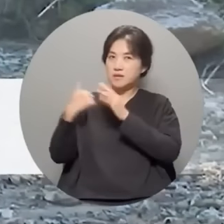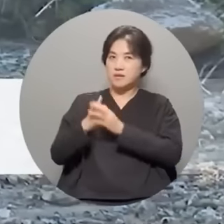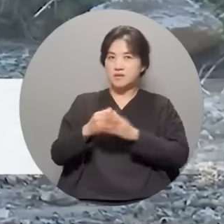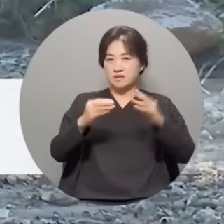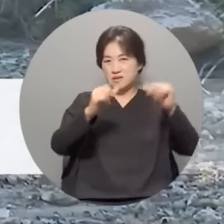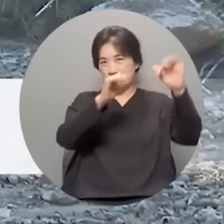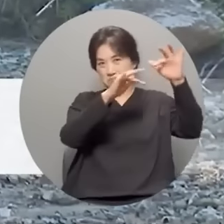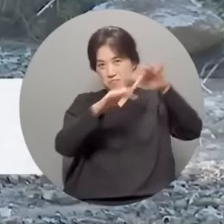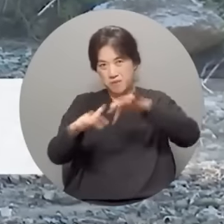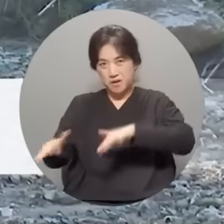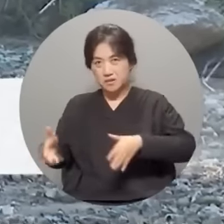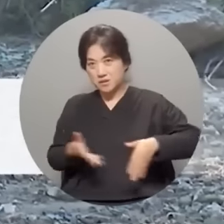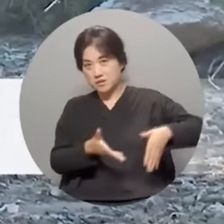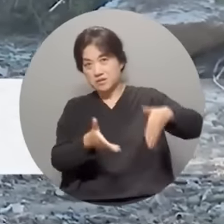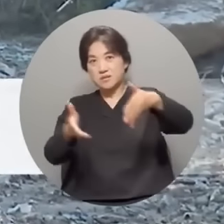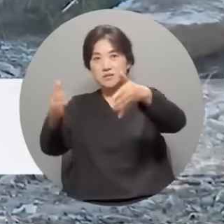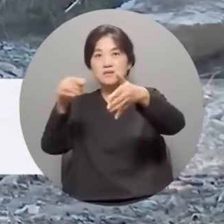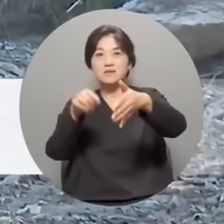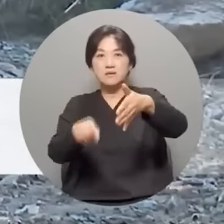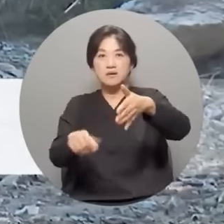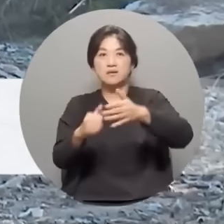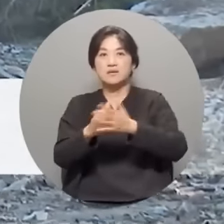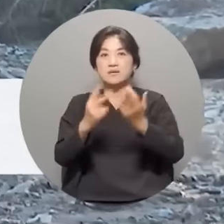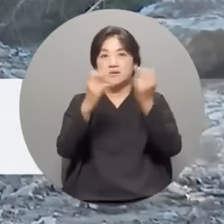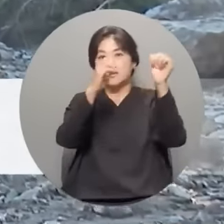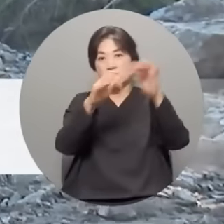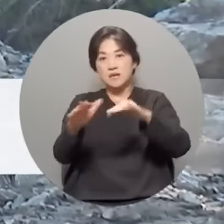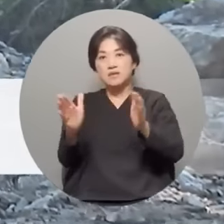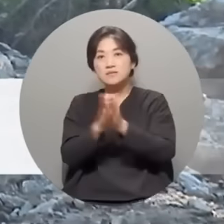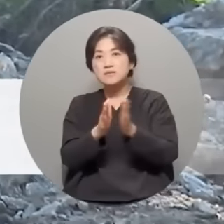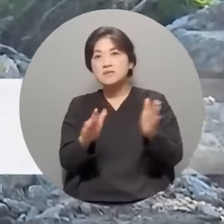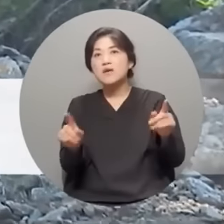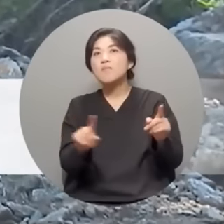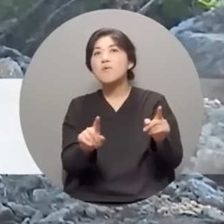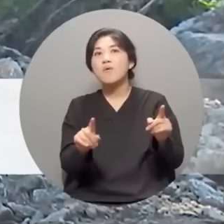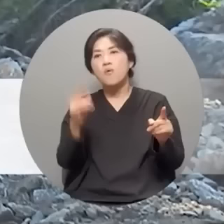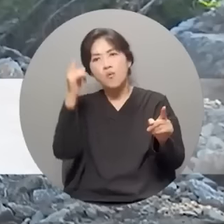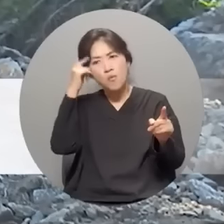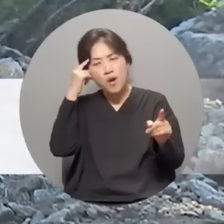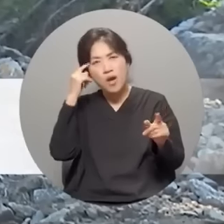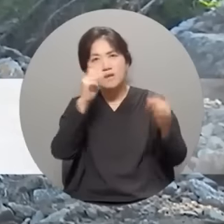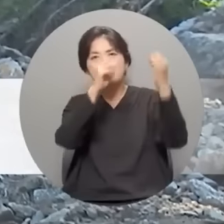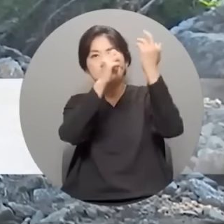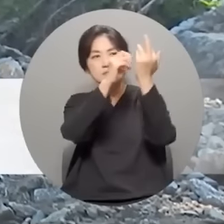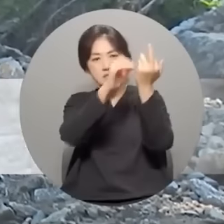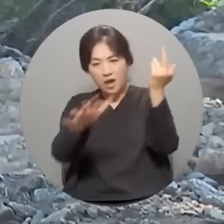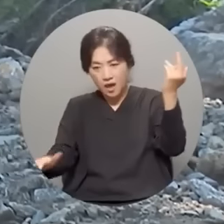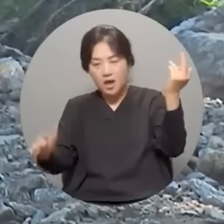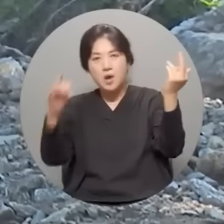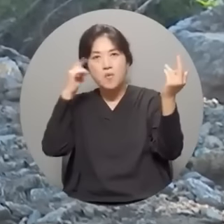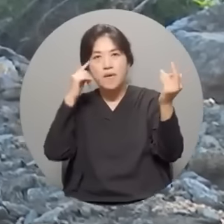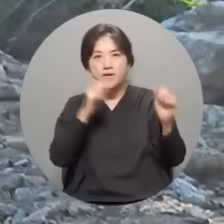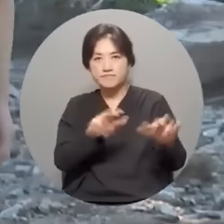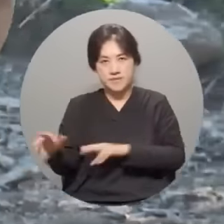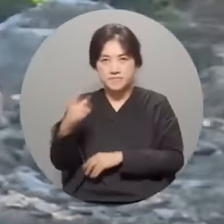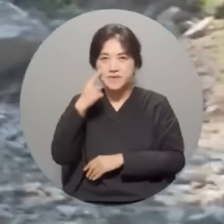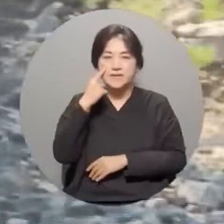흘러내린 길이 하나 보이는데요 산사태가 어디서 시작했고 그리고 왜 발생했는지 바로